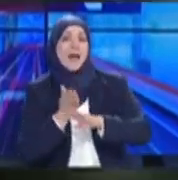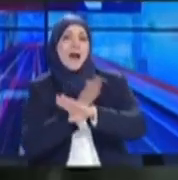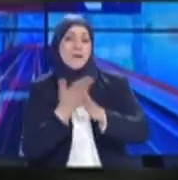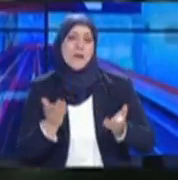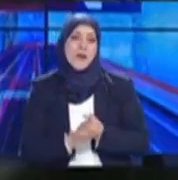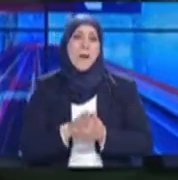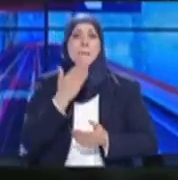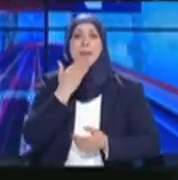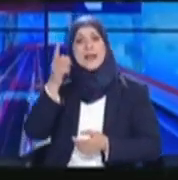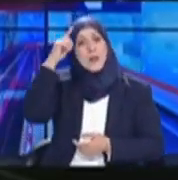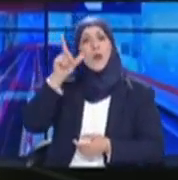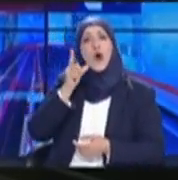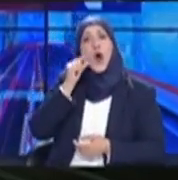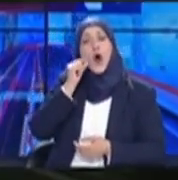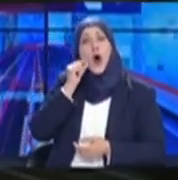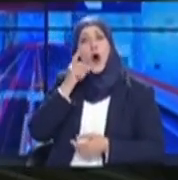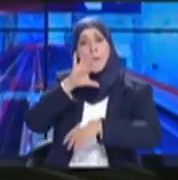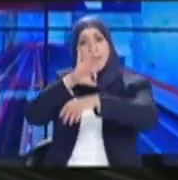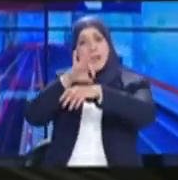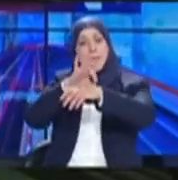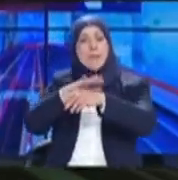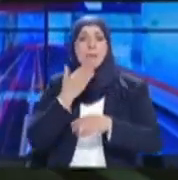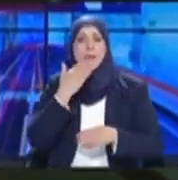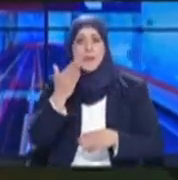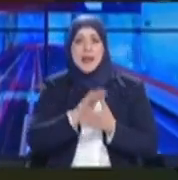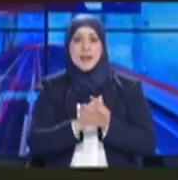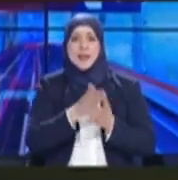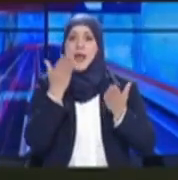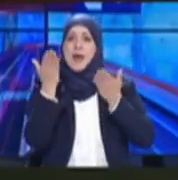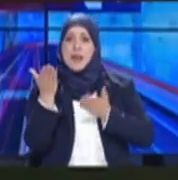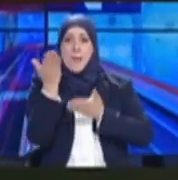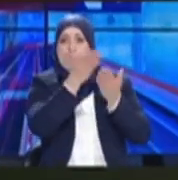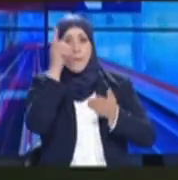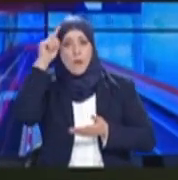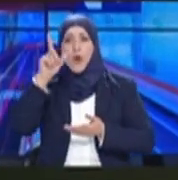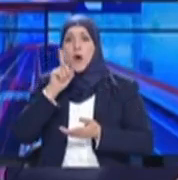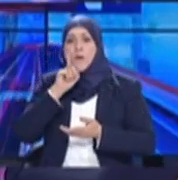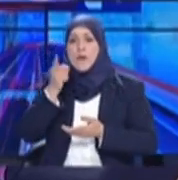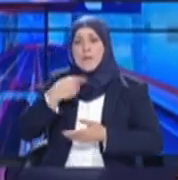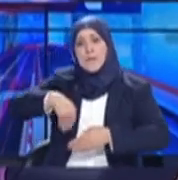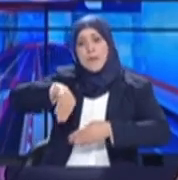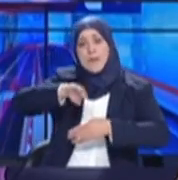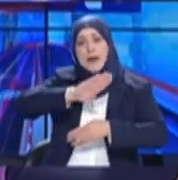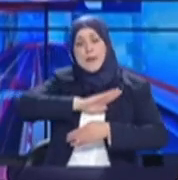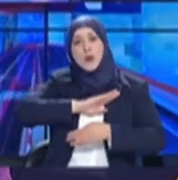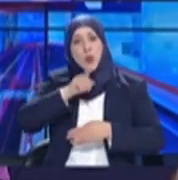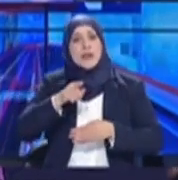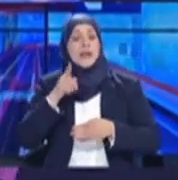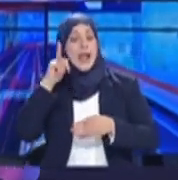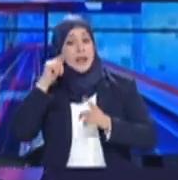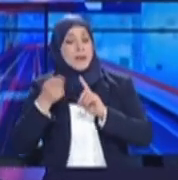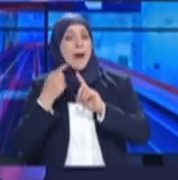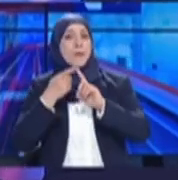الدكتور اكيد الهامه يمكن للسلطات المعنيه انها تدخل خاصه فيما يخص